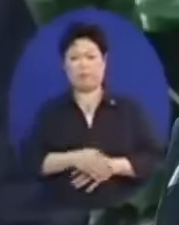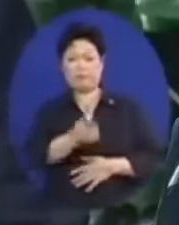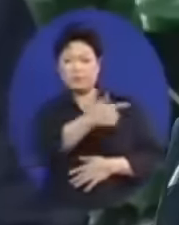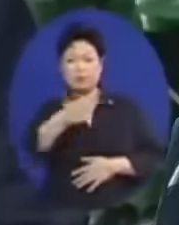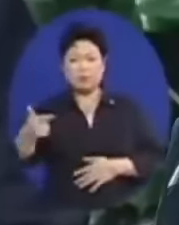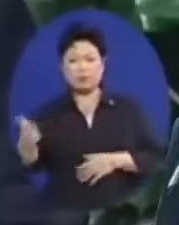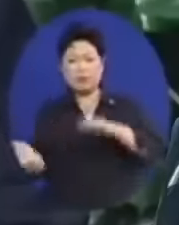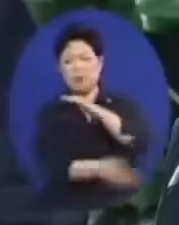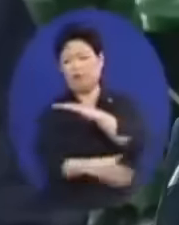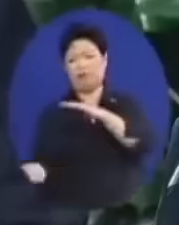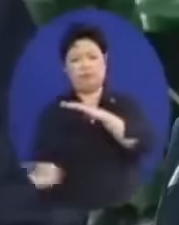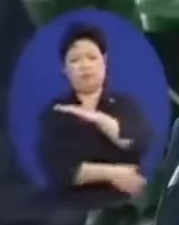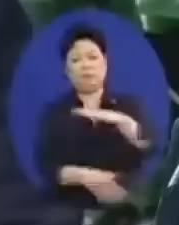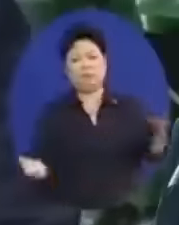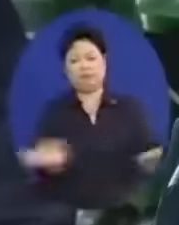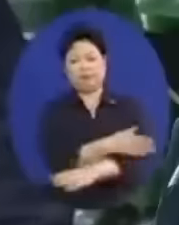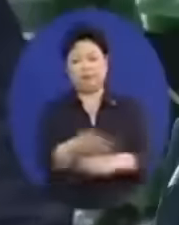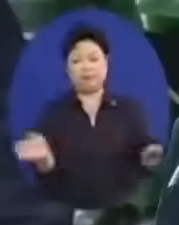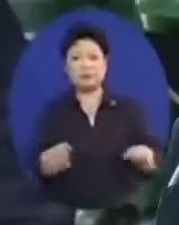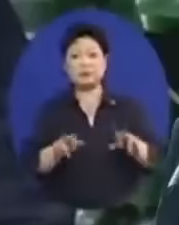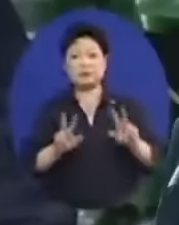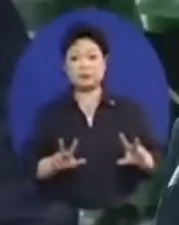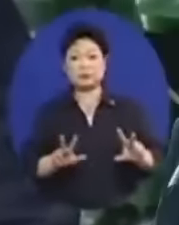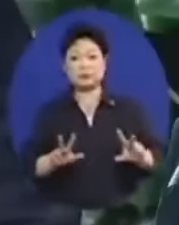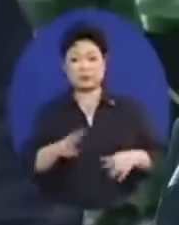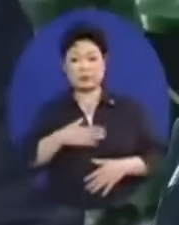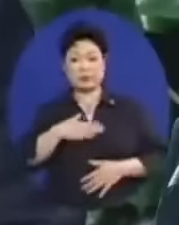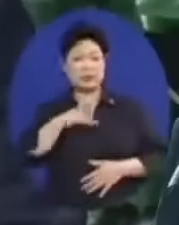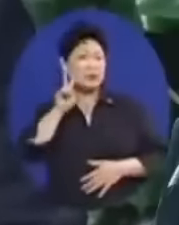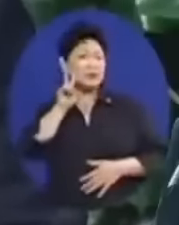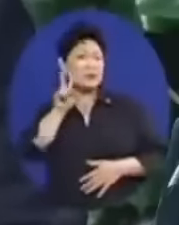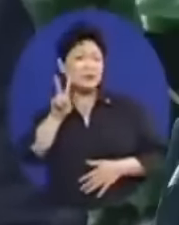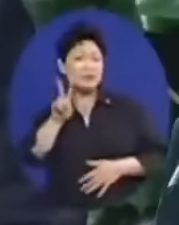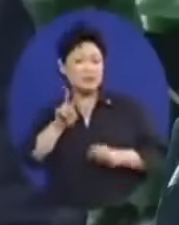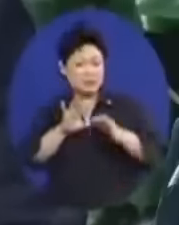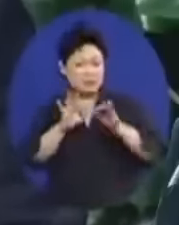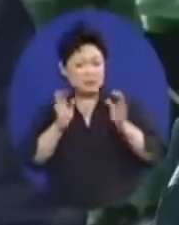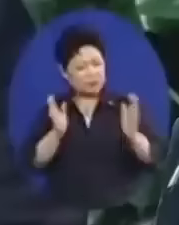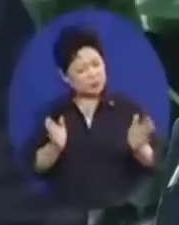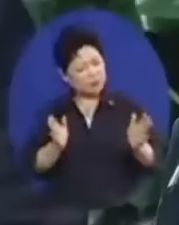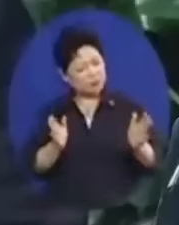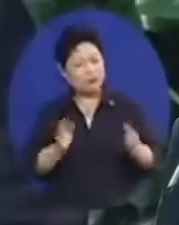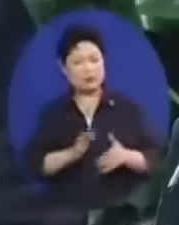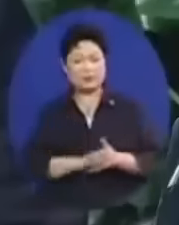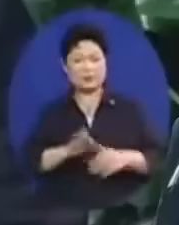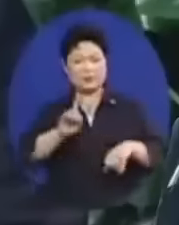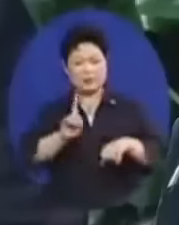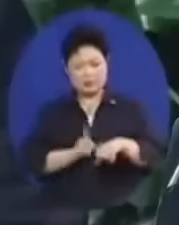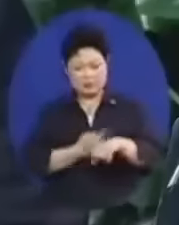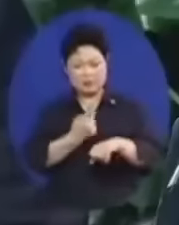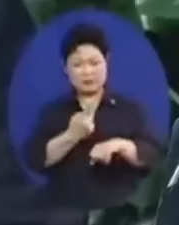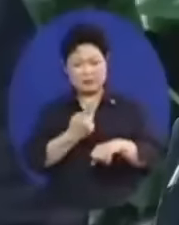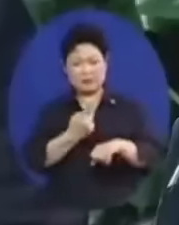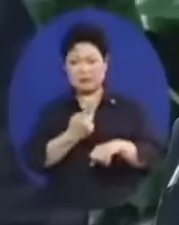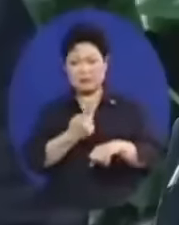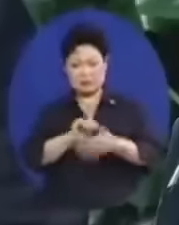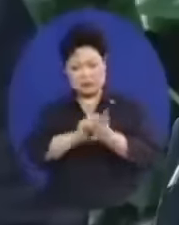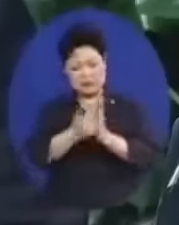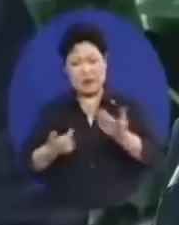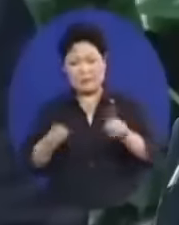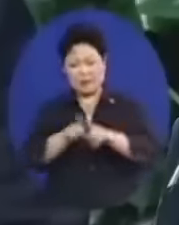너무나 허무해요. 요번에 저는 한 이틀 시간을 내어서 자연을 데리고 고향에 갔다